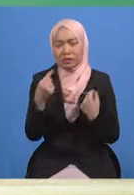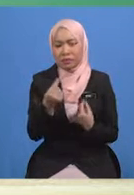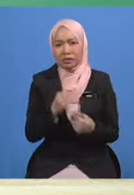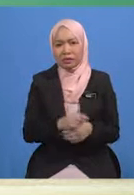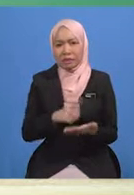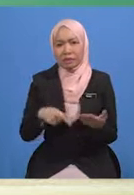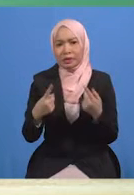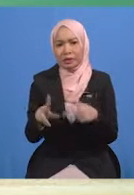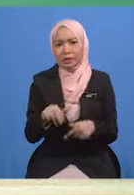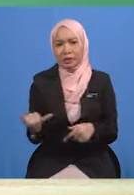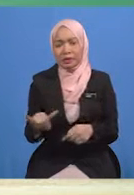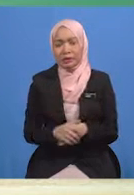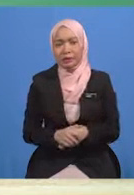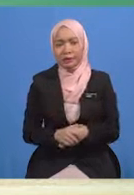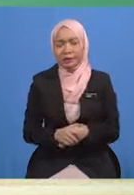Apakah jawapannya?